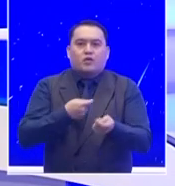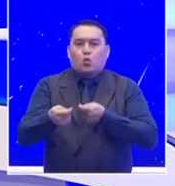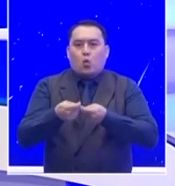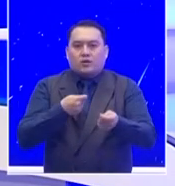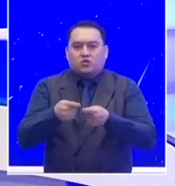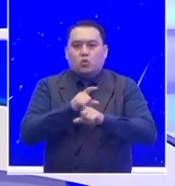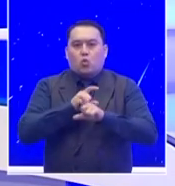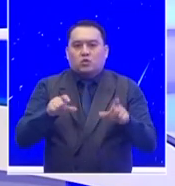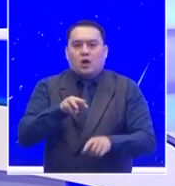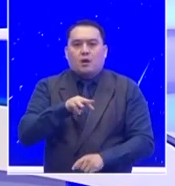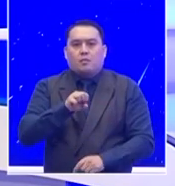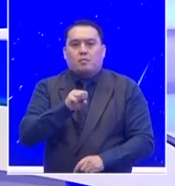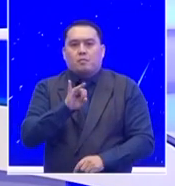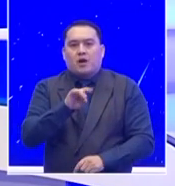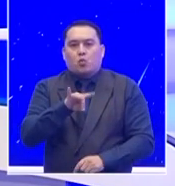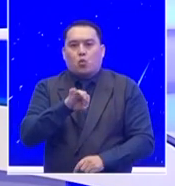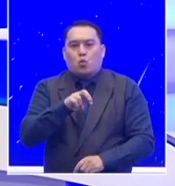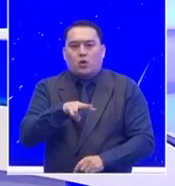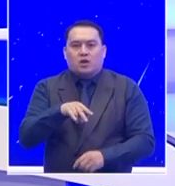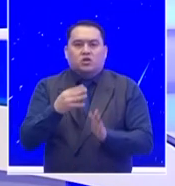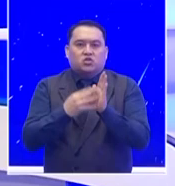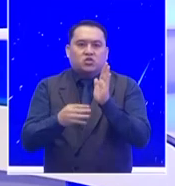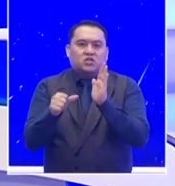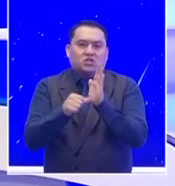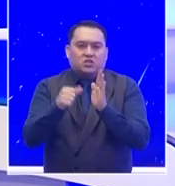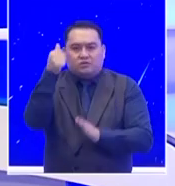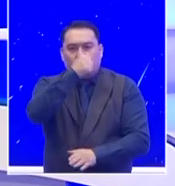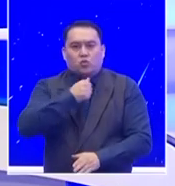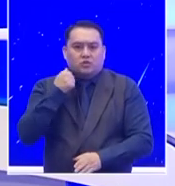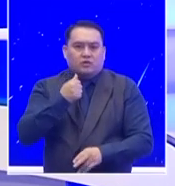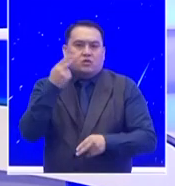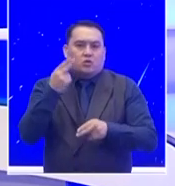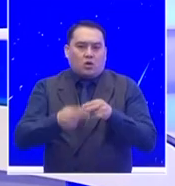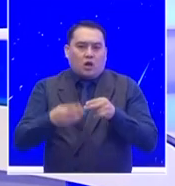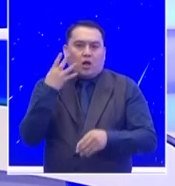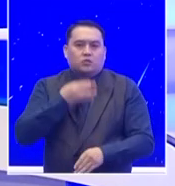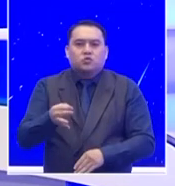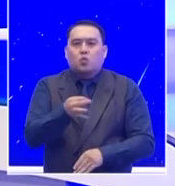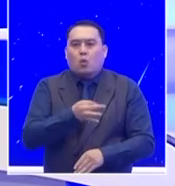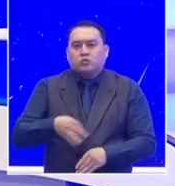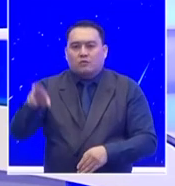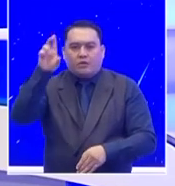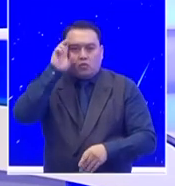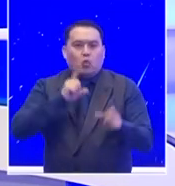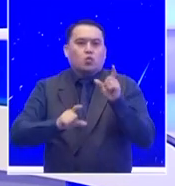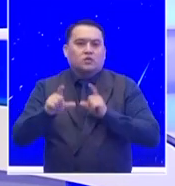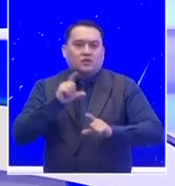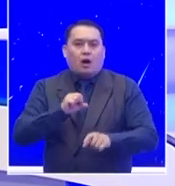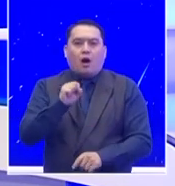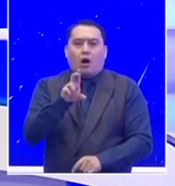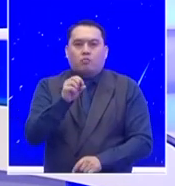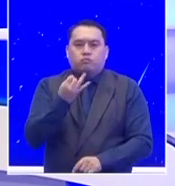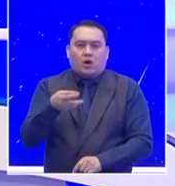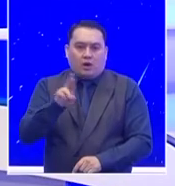Новый руководитель учреждения Майгуль Омарова. Родилась в 1969 году. Окончила Алматинский